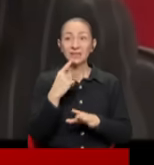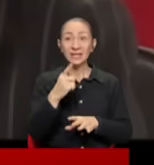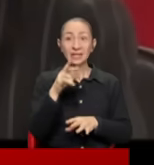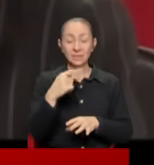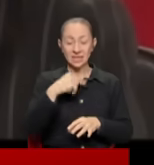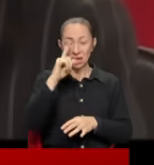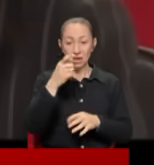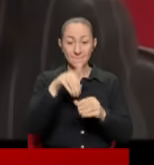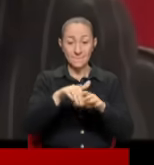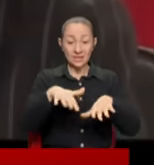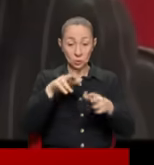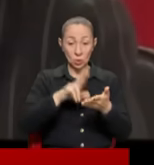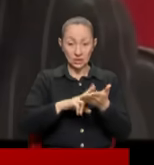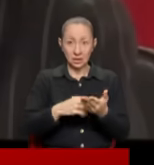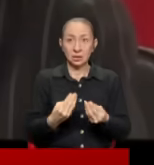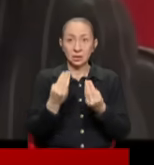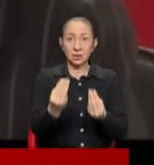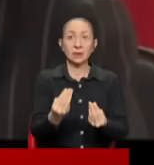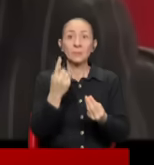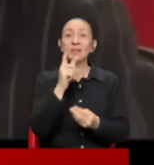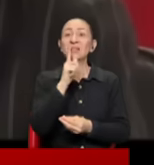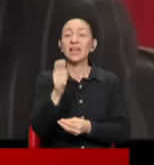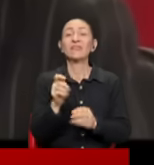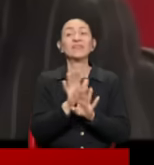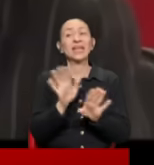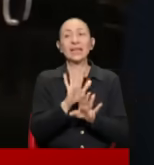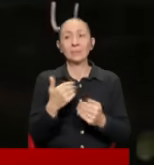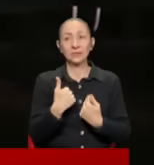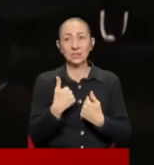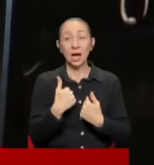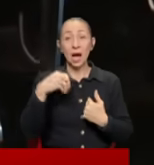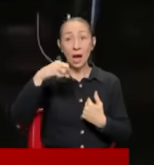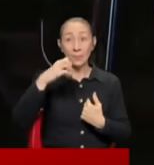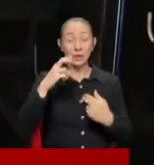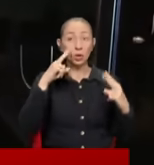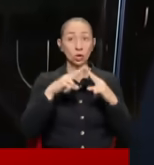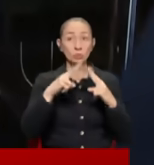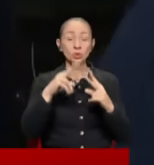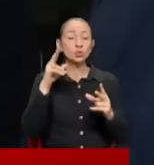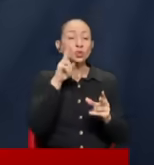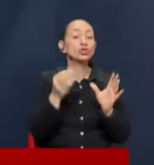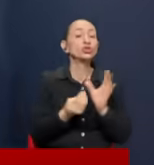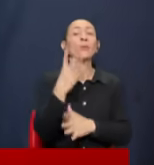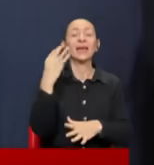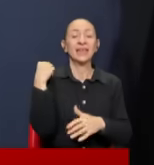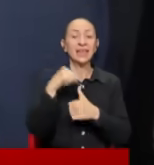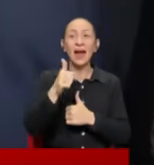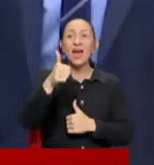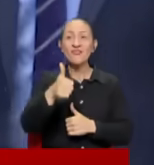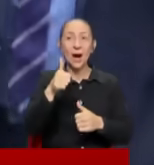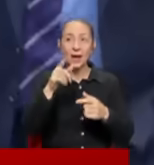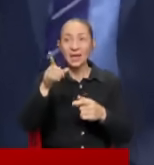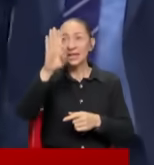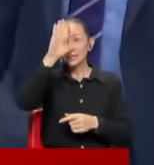biz sadece meclis üyesiyle sınırlı olacak bir teklif değildi bizimkisi. AK Parti ile görüşmelerden sonuç alamayan Yeniden Refah Partisi